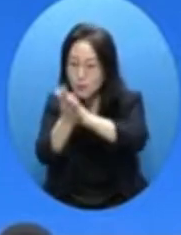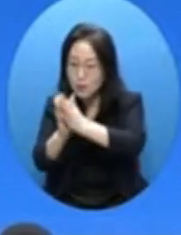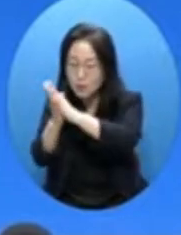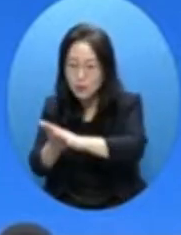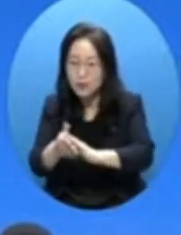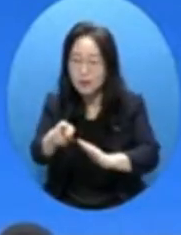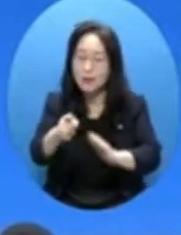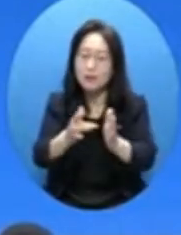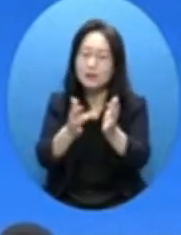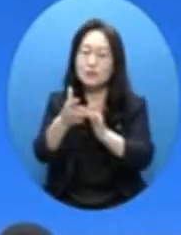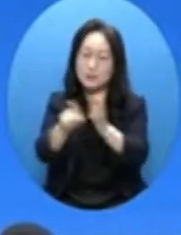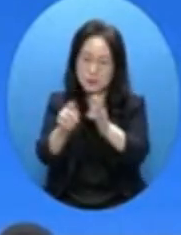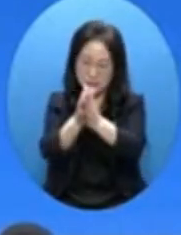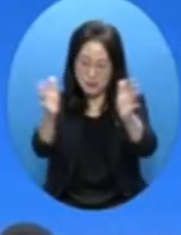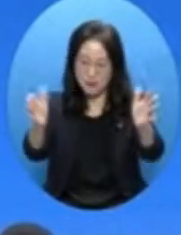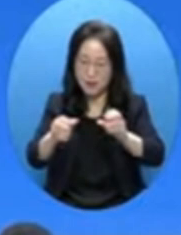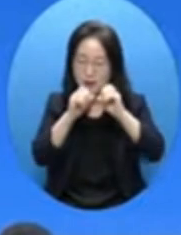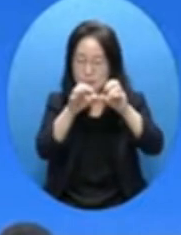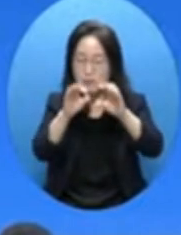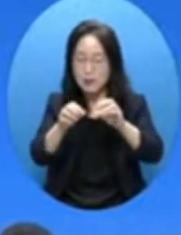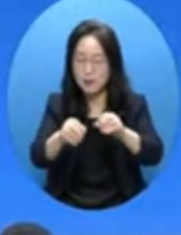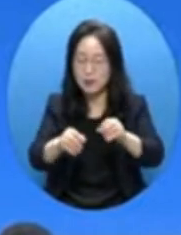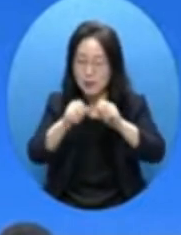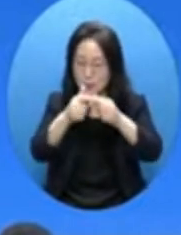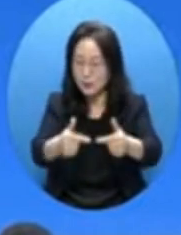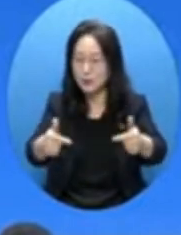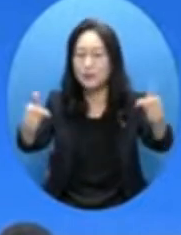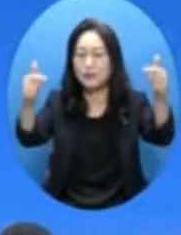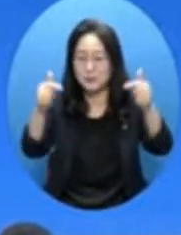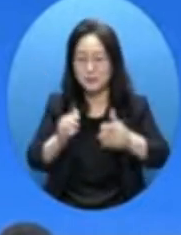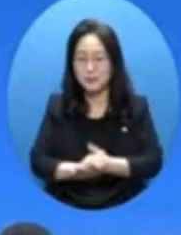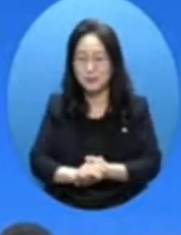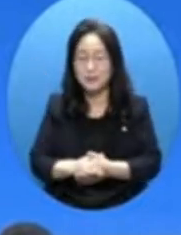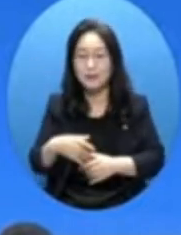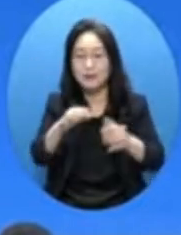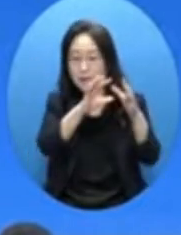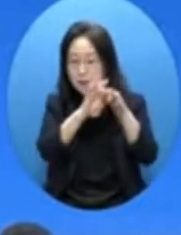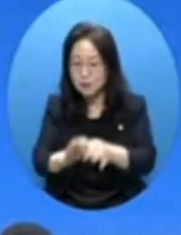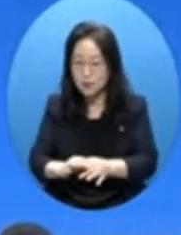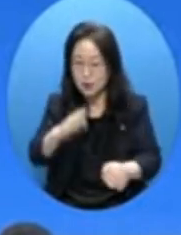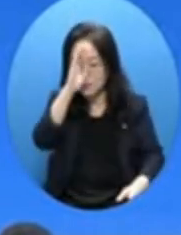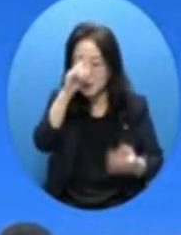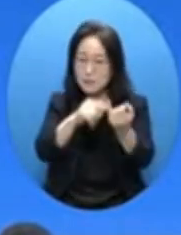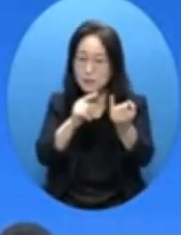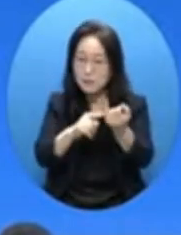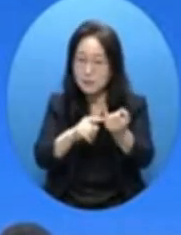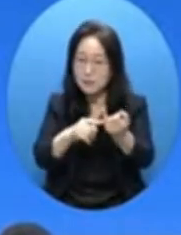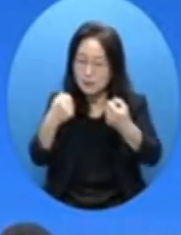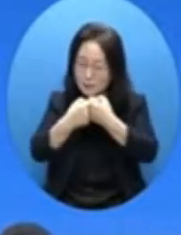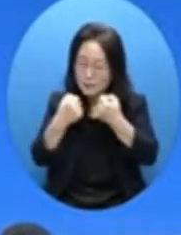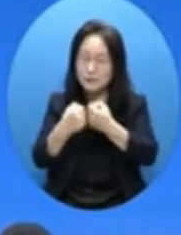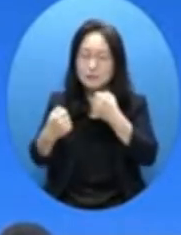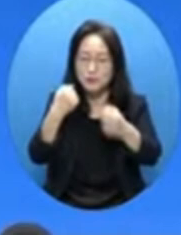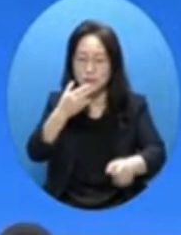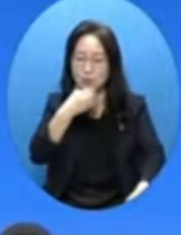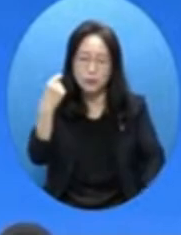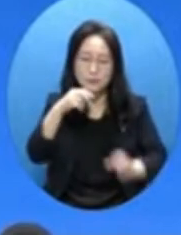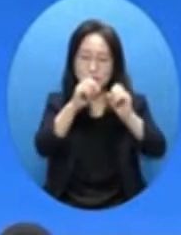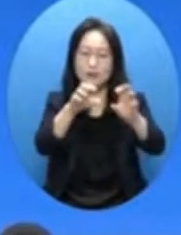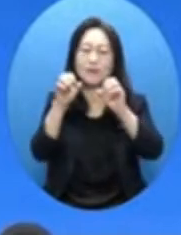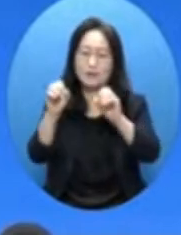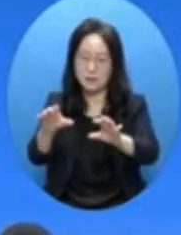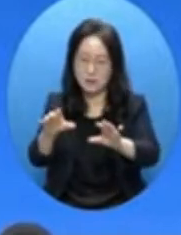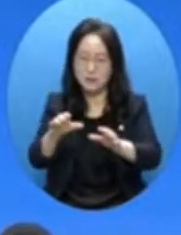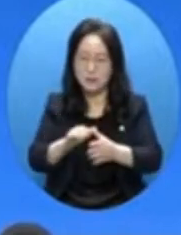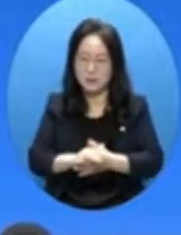해서 선교사역이 날마다 확장되었습니다. 계속되는 몸의 질병과 싸우면서도 보물 전할 때 하나님의 큰 역사가 일어났던